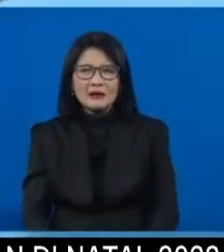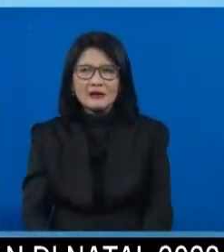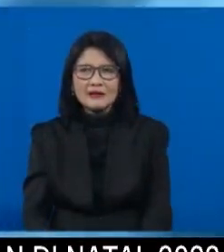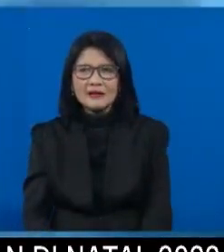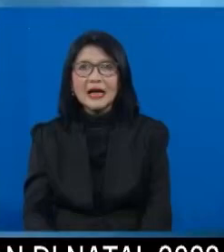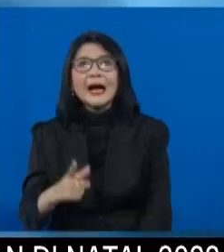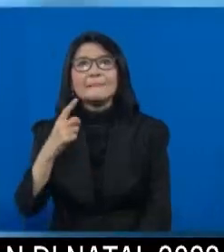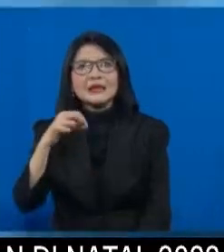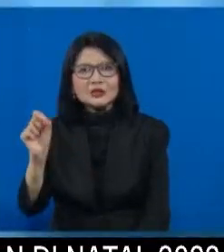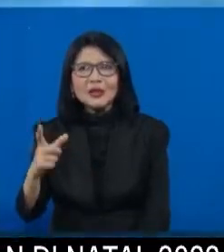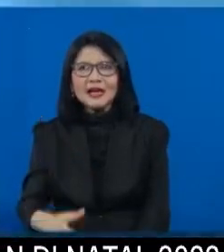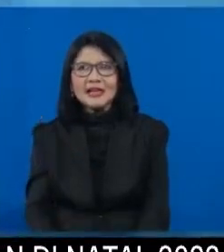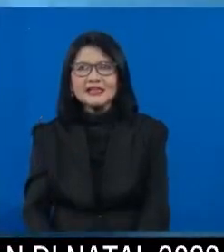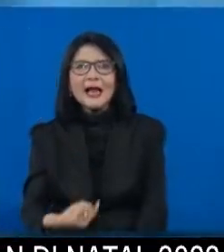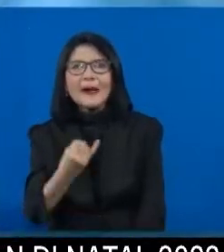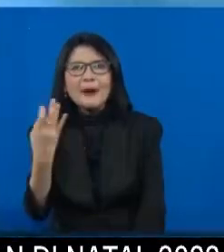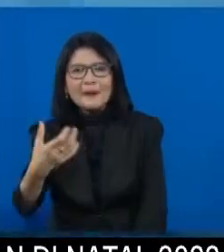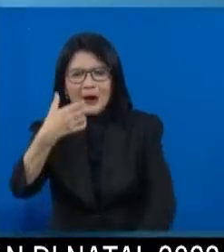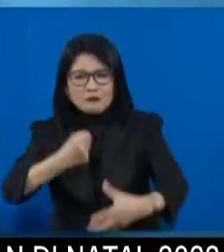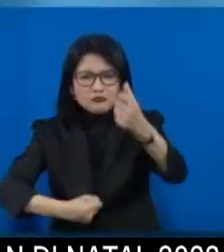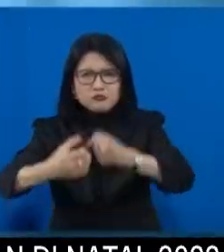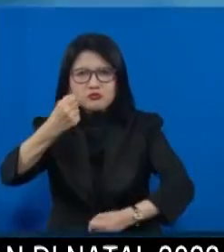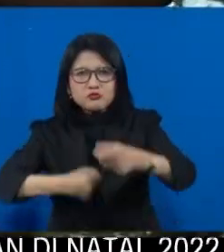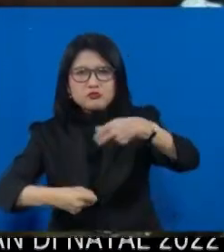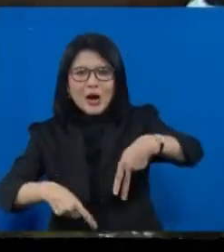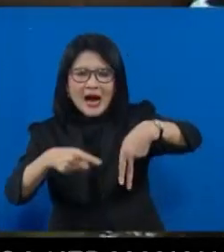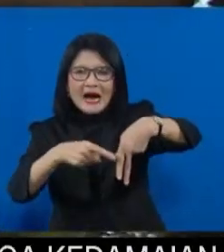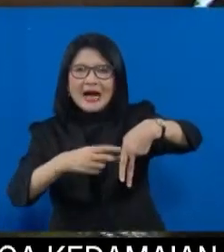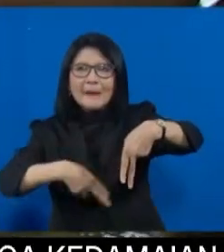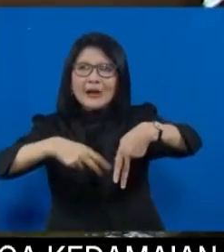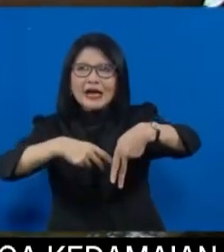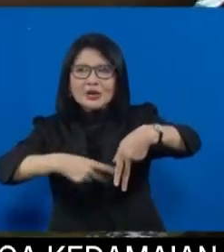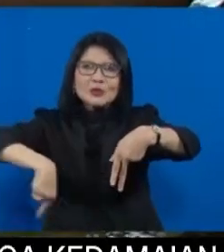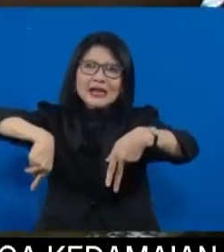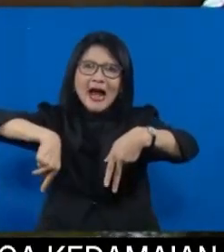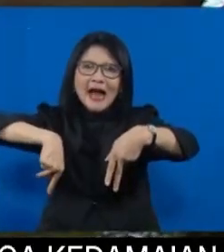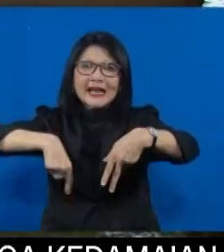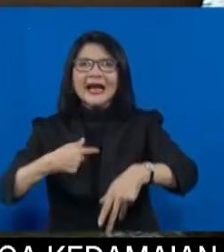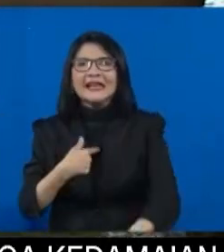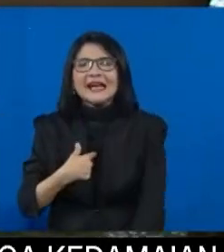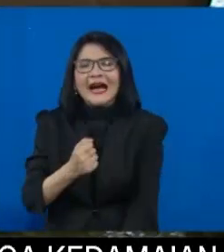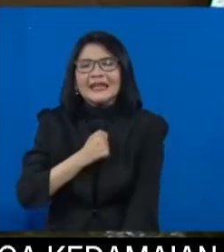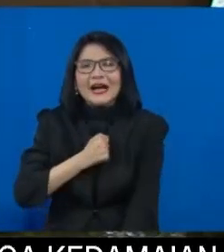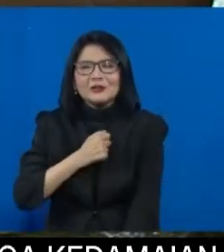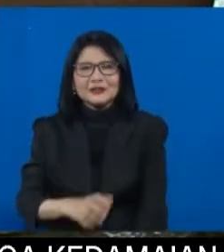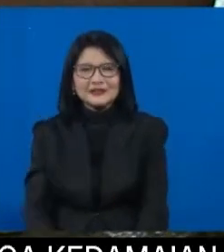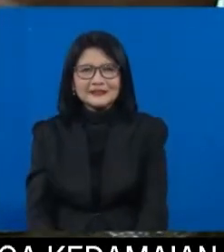Tuh, benar kan? Setelah beberapa menit susu diperah, kaki belakang sapi naik agak tinggi dan membuat saya